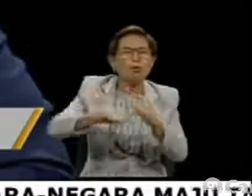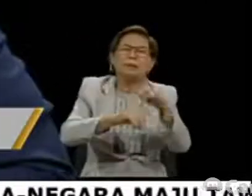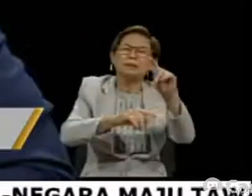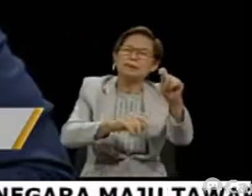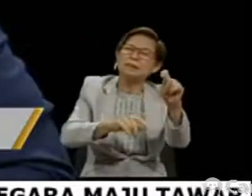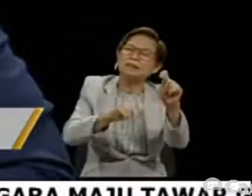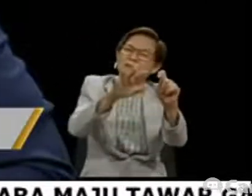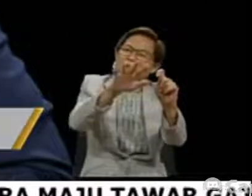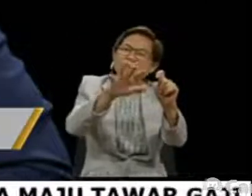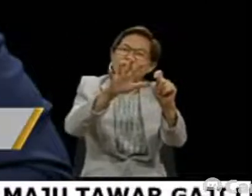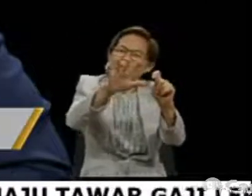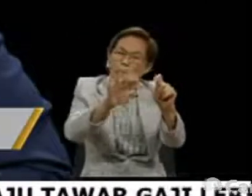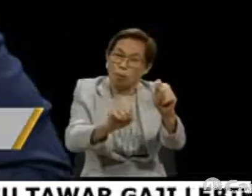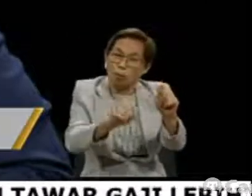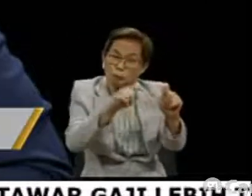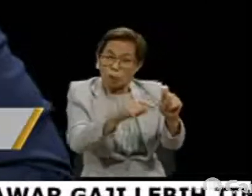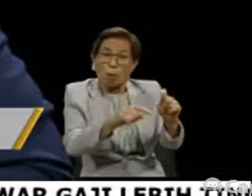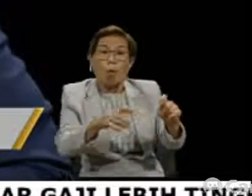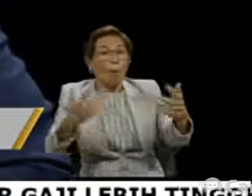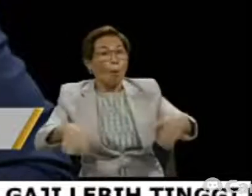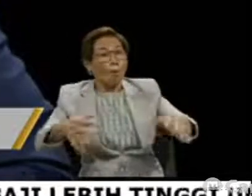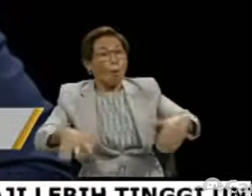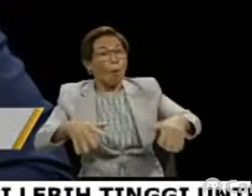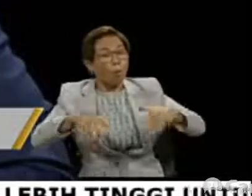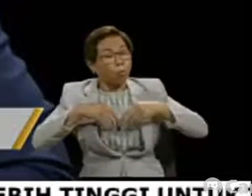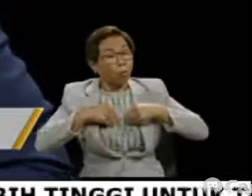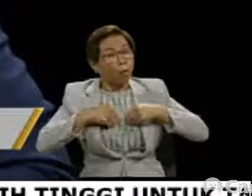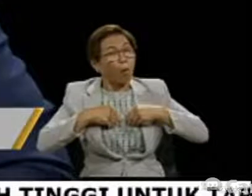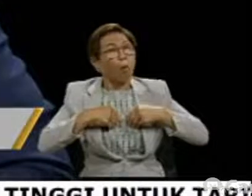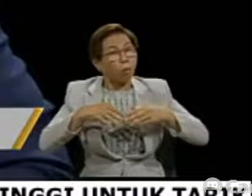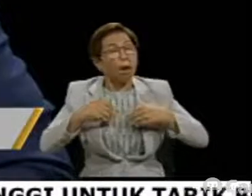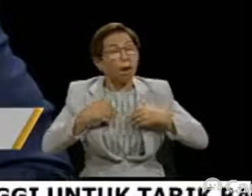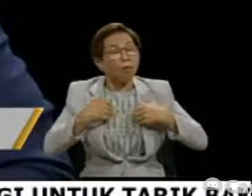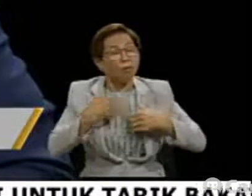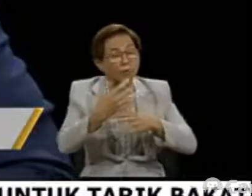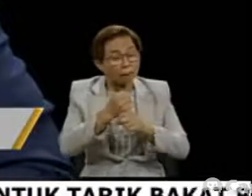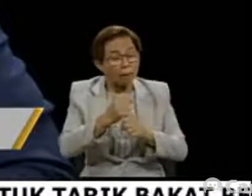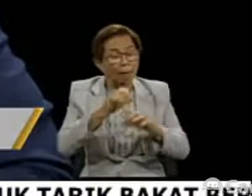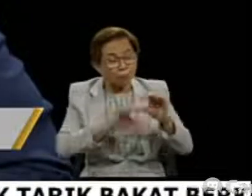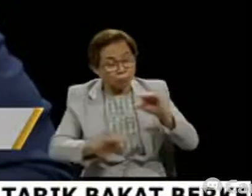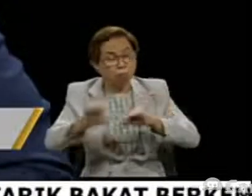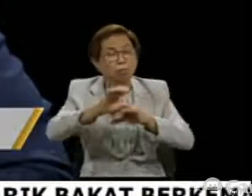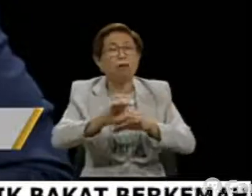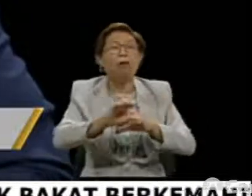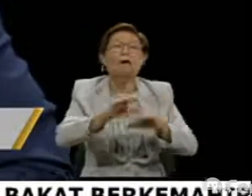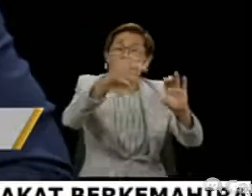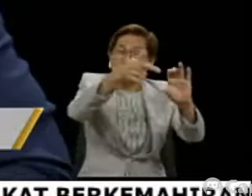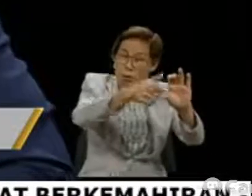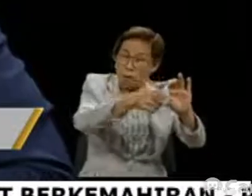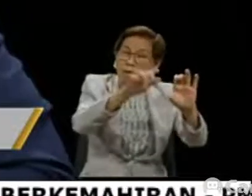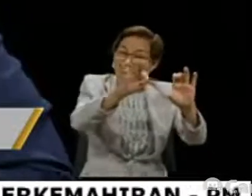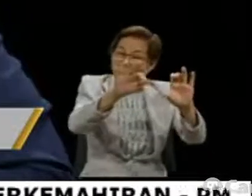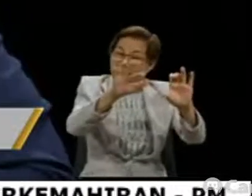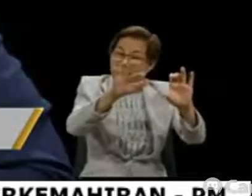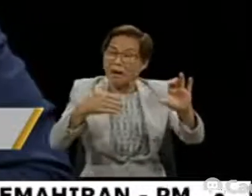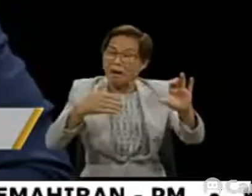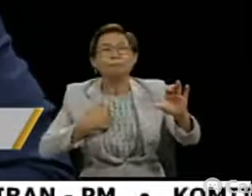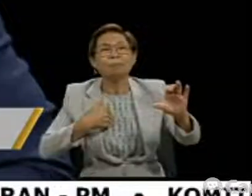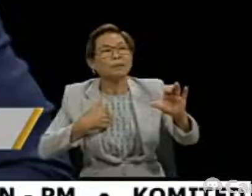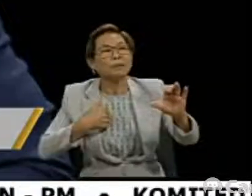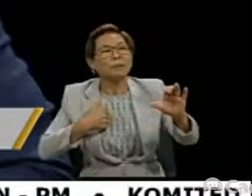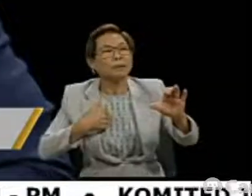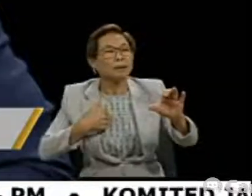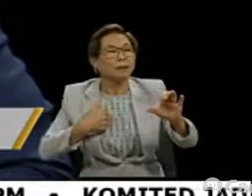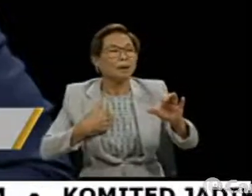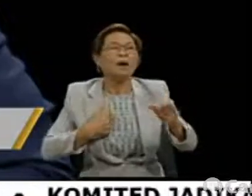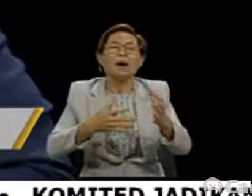clone ialah penerima manfaat terbesar sedih dan subscribe Ini bukan saja captions 25 tetapi juga kita dapat gaib lihat dengan